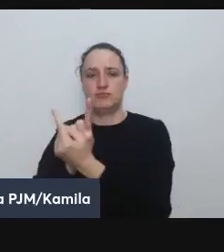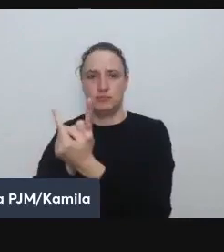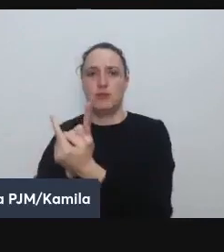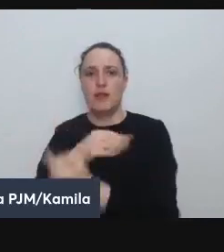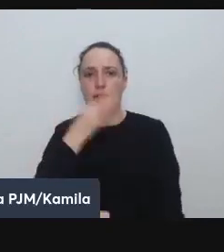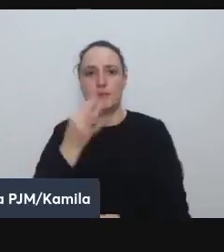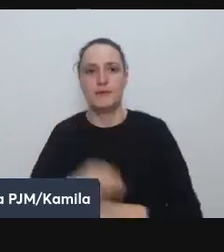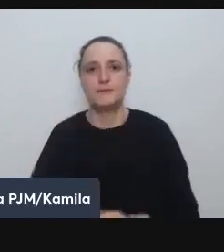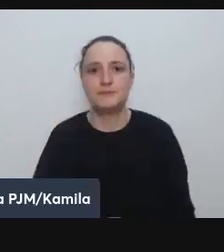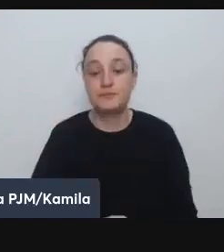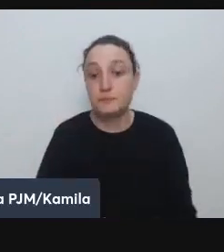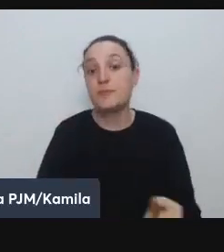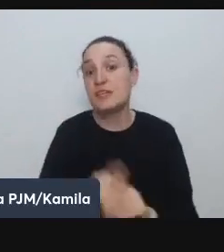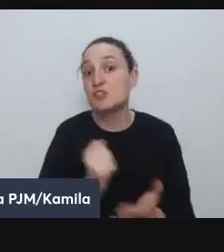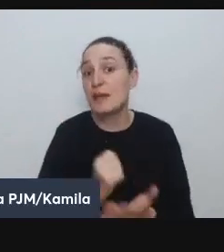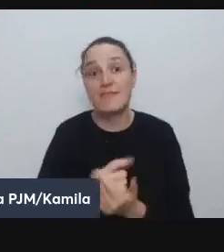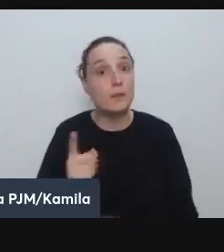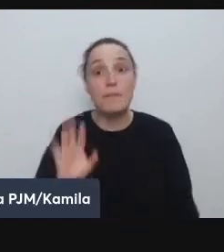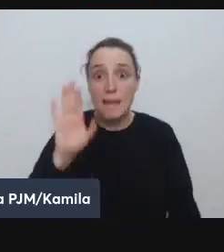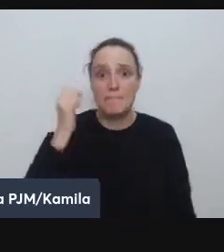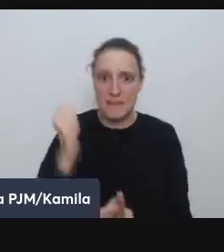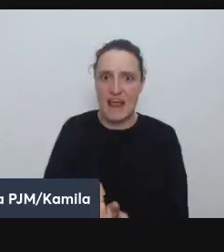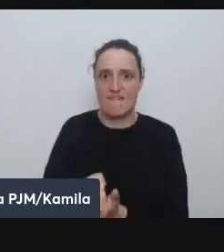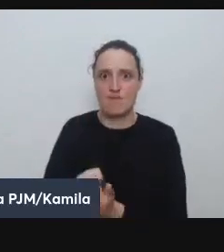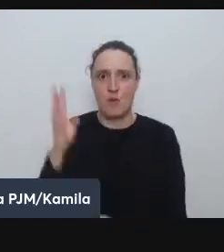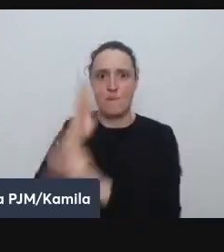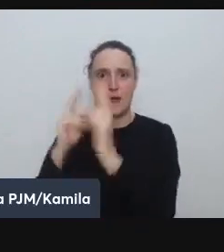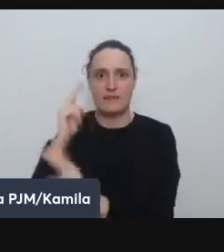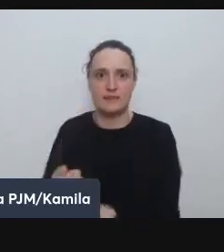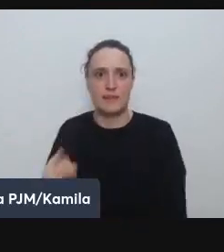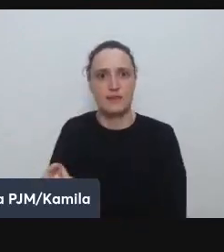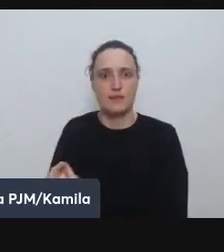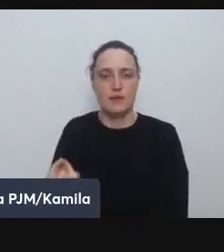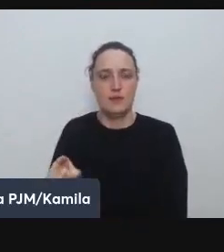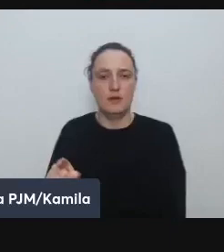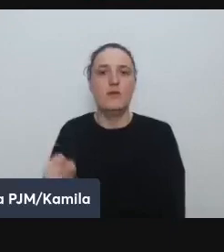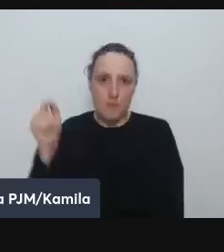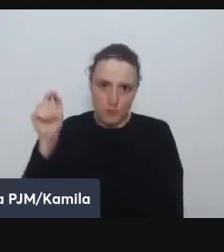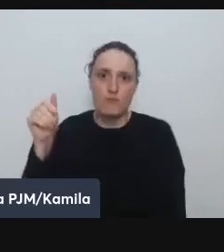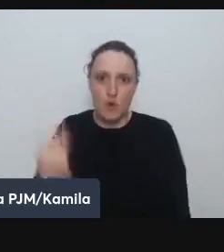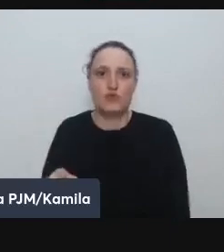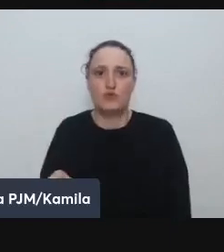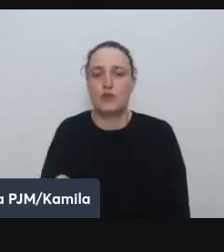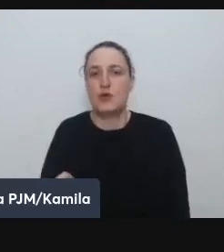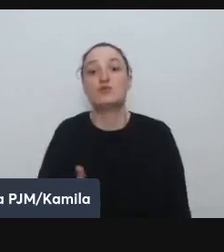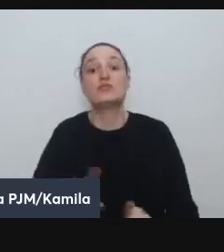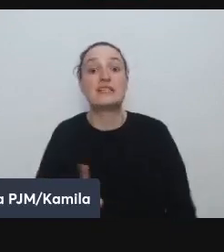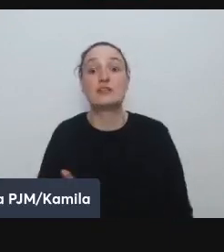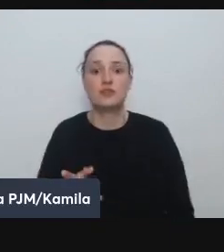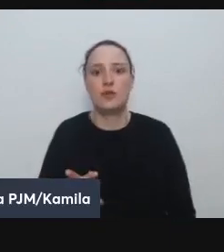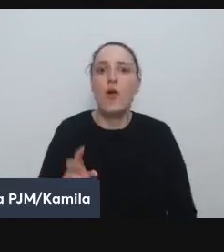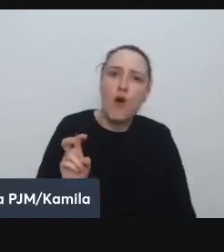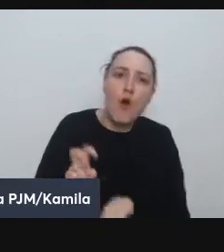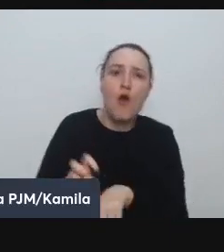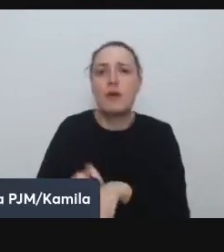mówię w kontekście praw pacjenckich. Po pierwsze tak staram się trochę zdjąć strach z tego pójścia do